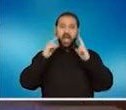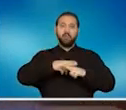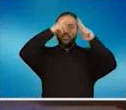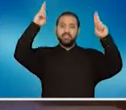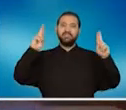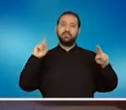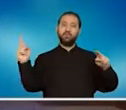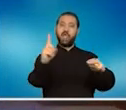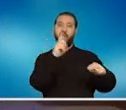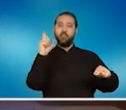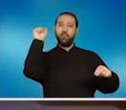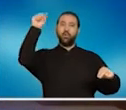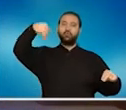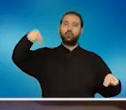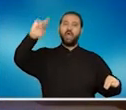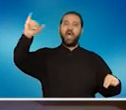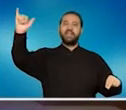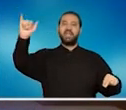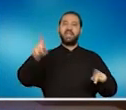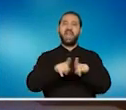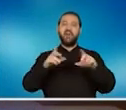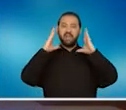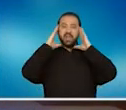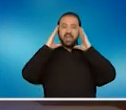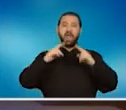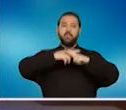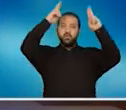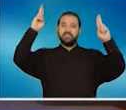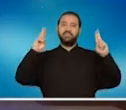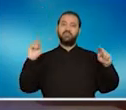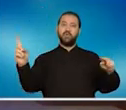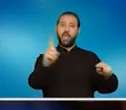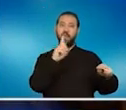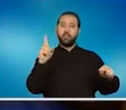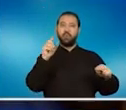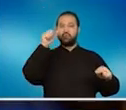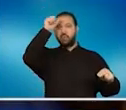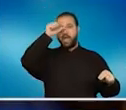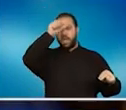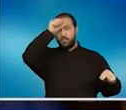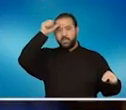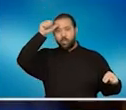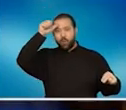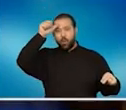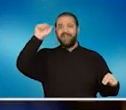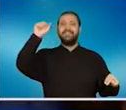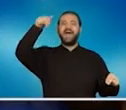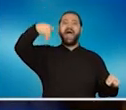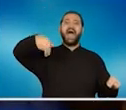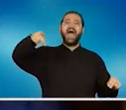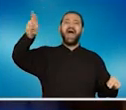tot așa și capul Sfântului Ierarh Andrei merge să bucure pe